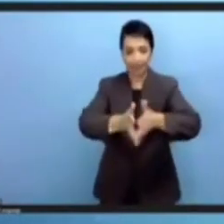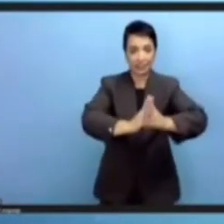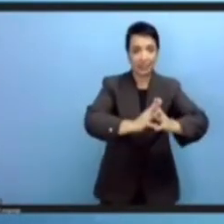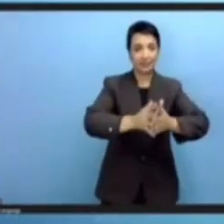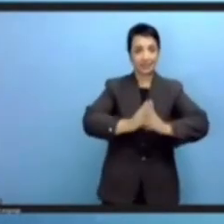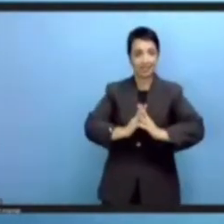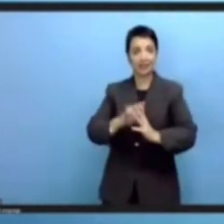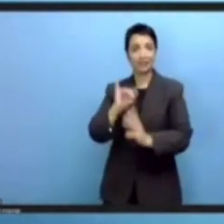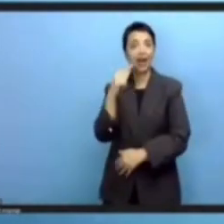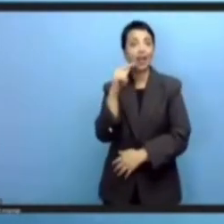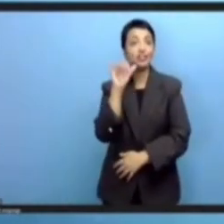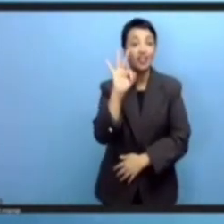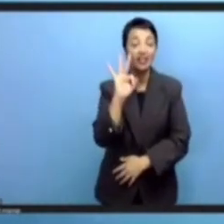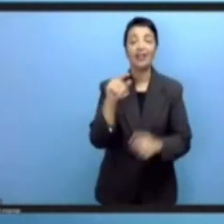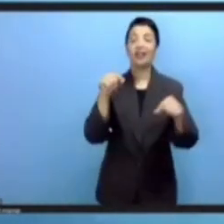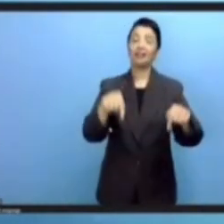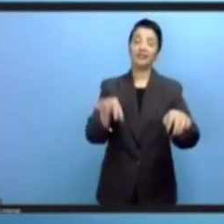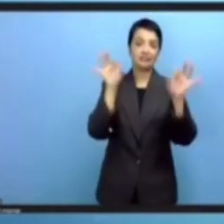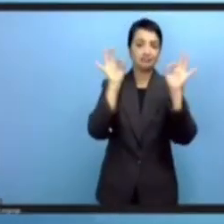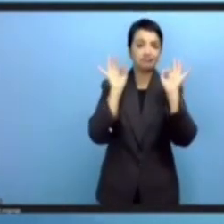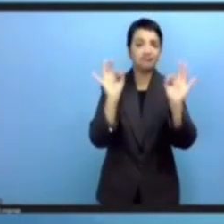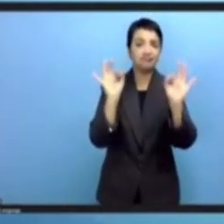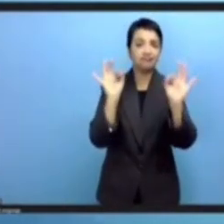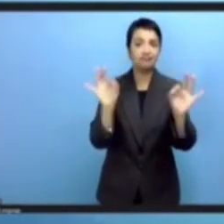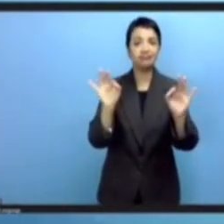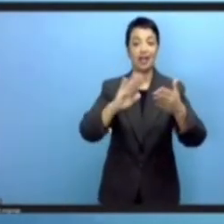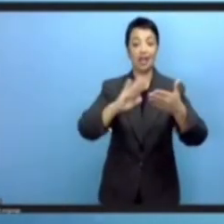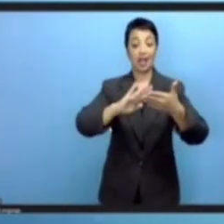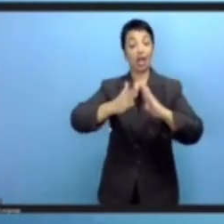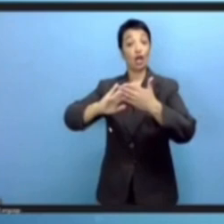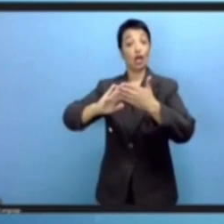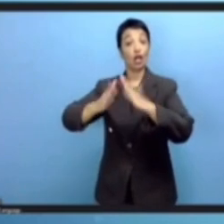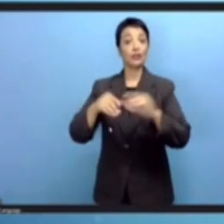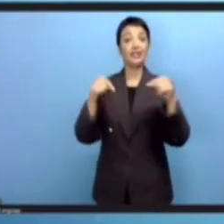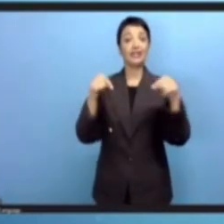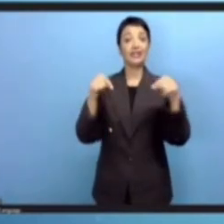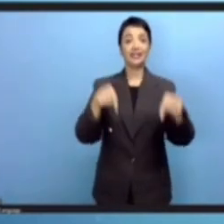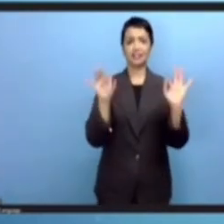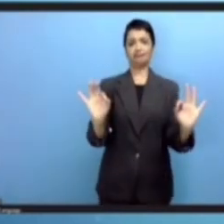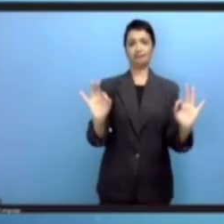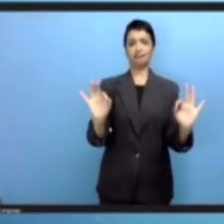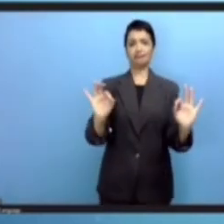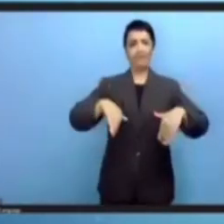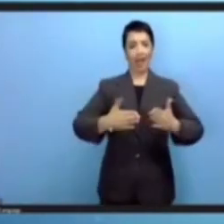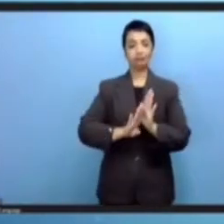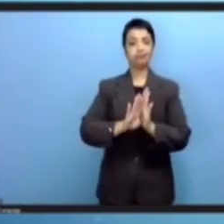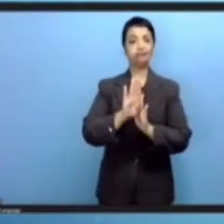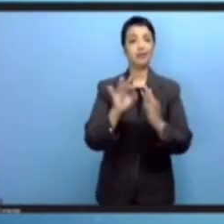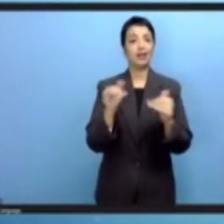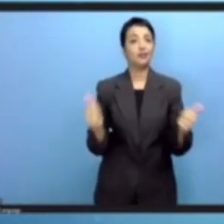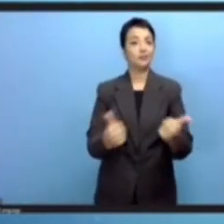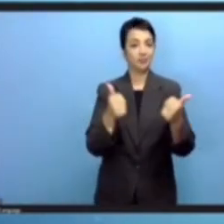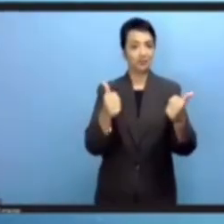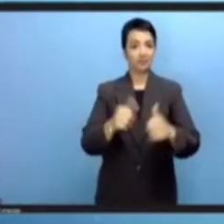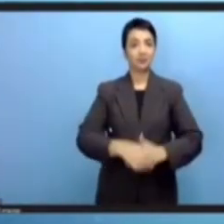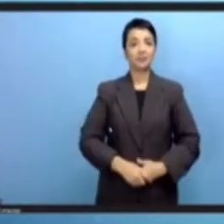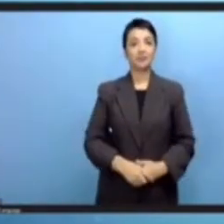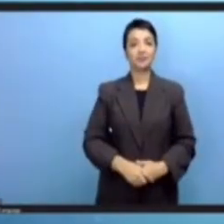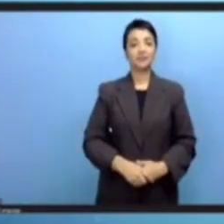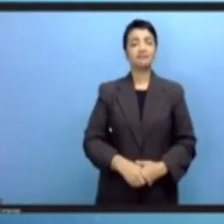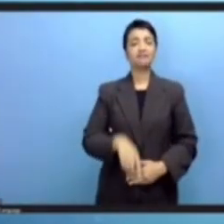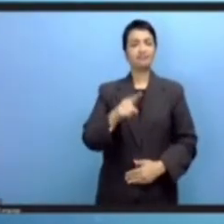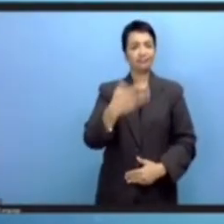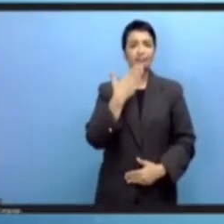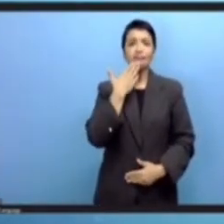nationaux, et donc c'est quelque chose qui est en train de devenir une communauté qui a été créée de la base, au sommet, et